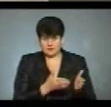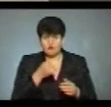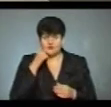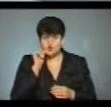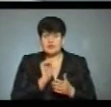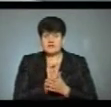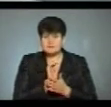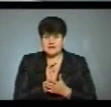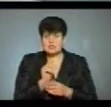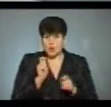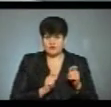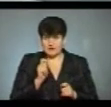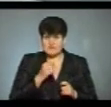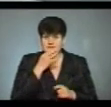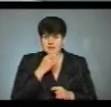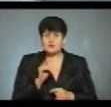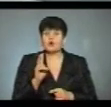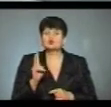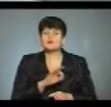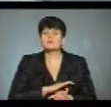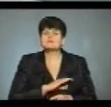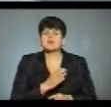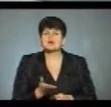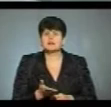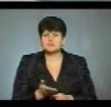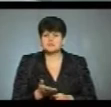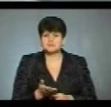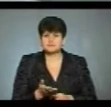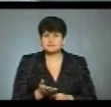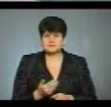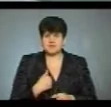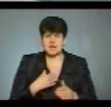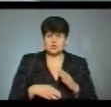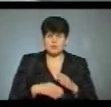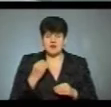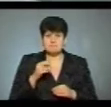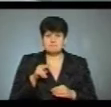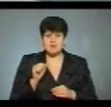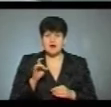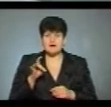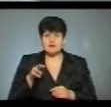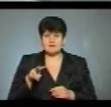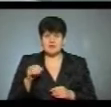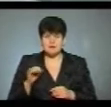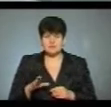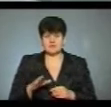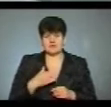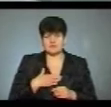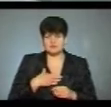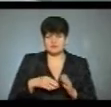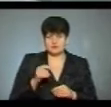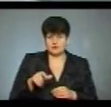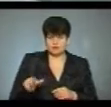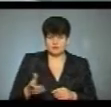прес-конференції пан Милованов заявив, хто ж такі профспілки? Нас обрав парламент, а парламент обрали люди, які йшли на